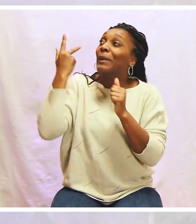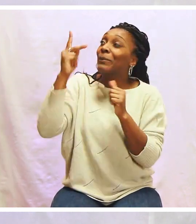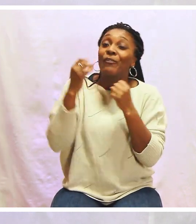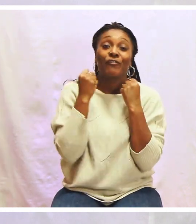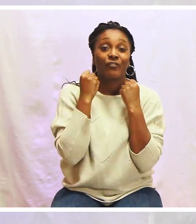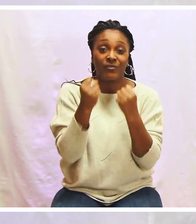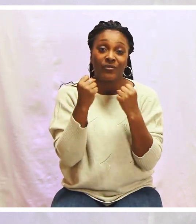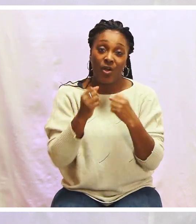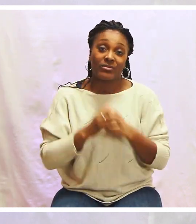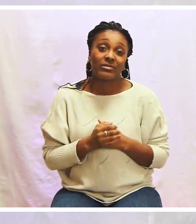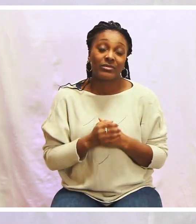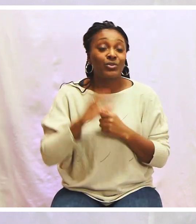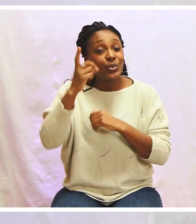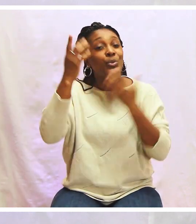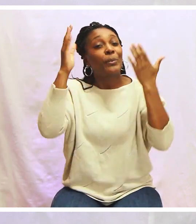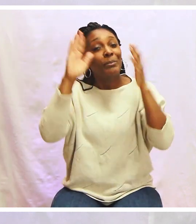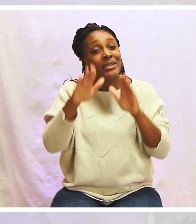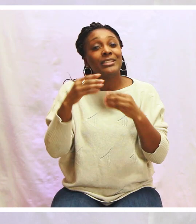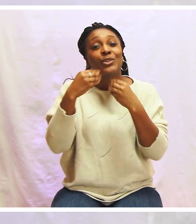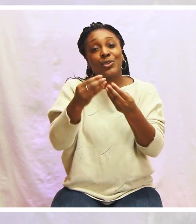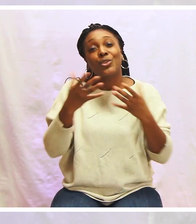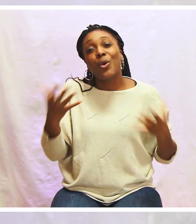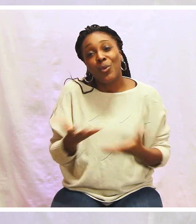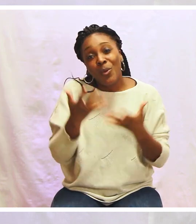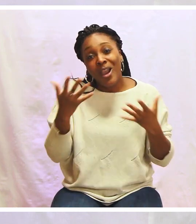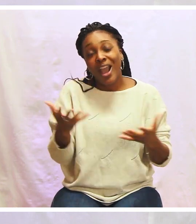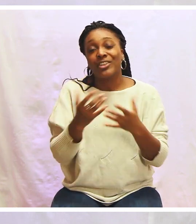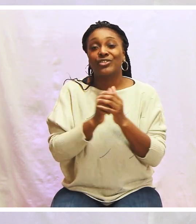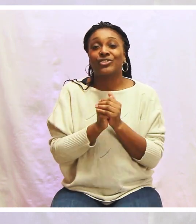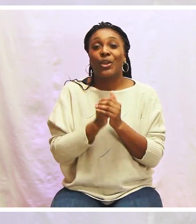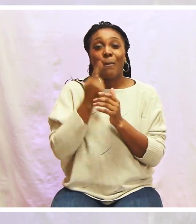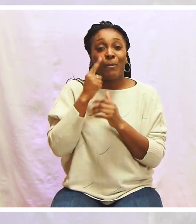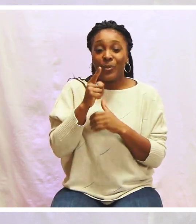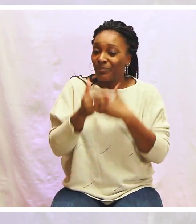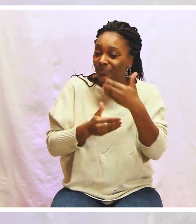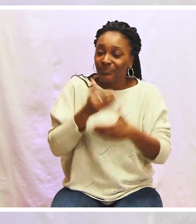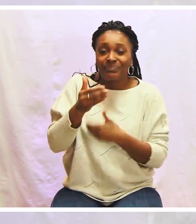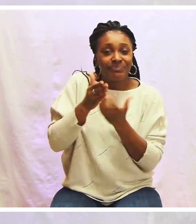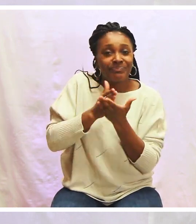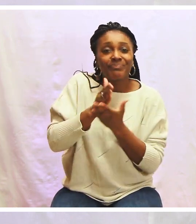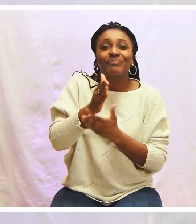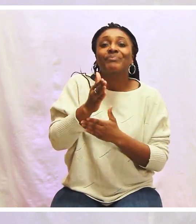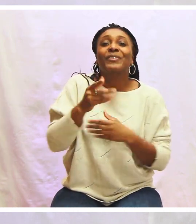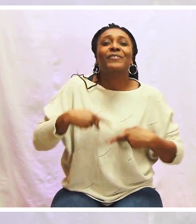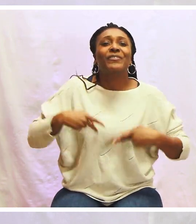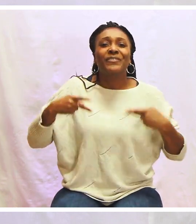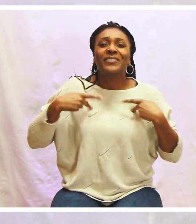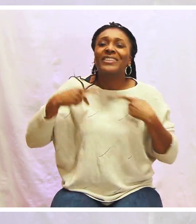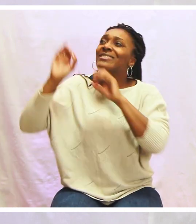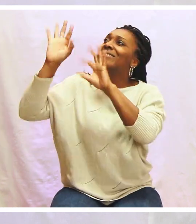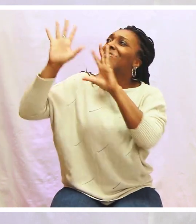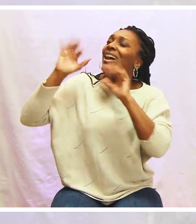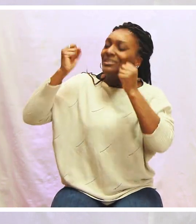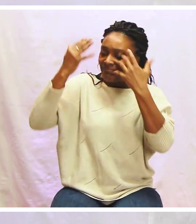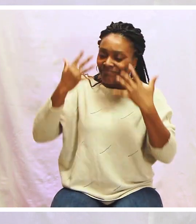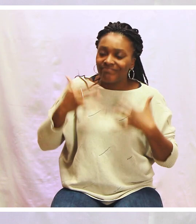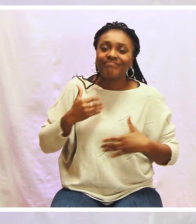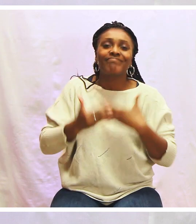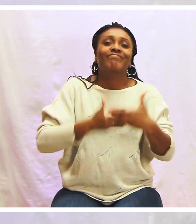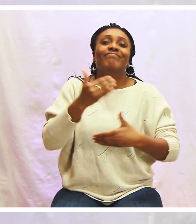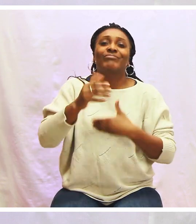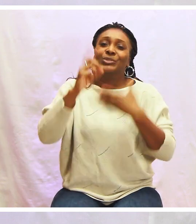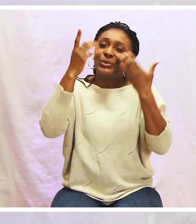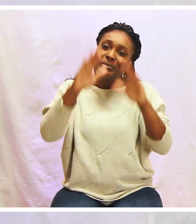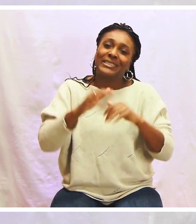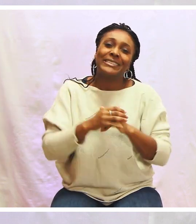puissante. Alors que Dieu te bénisse et t'encourage aujourd'hui à marcher dans cette marche de sanctification et d'abandon entre les mains de Dieu. Sois